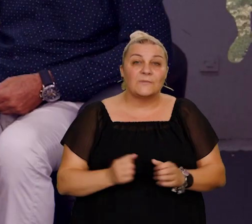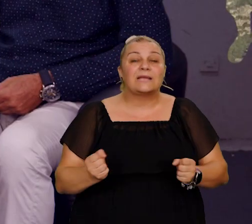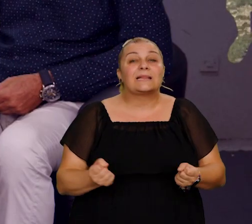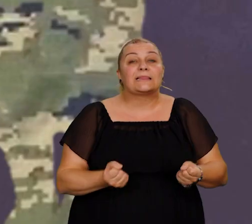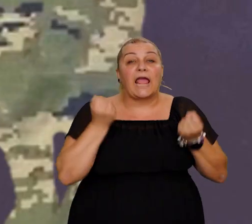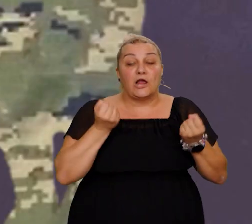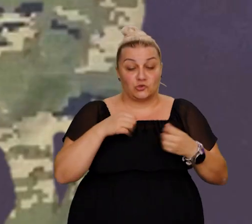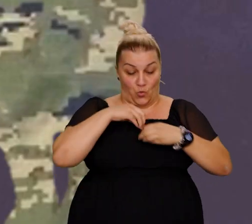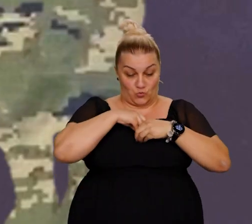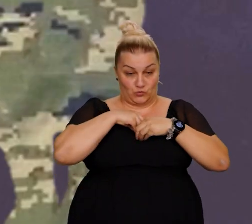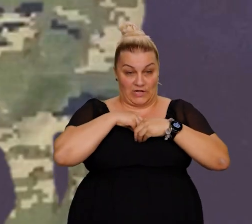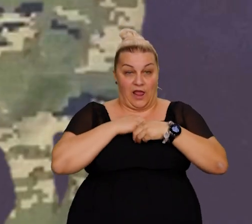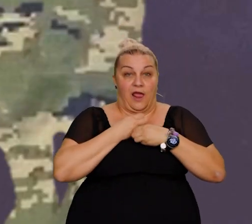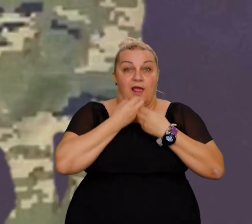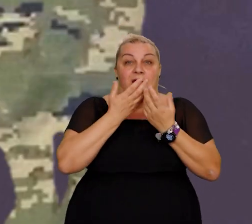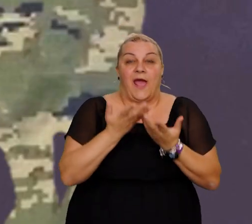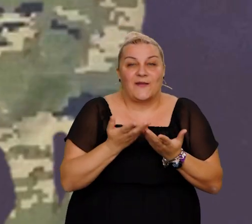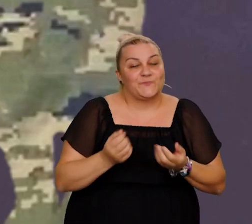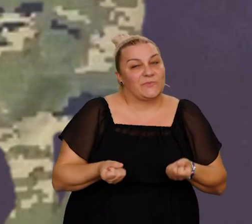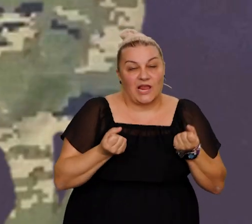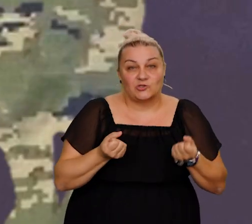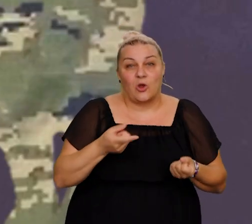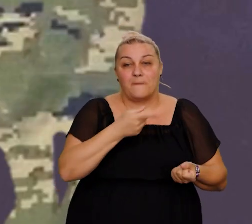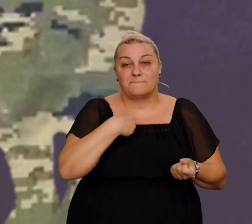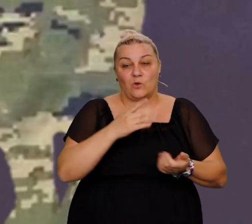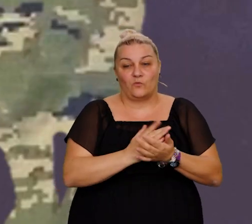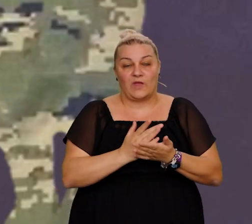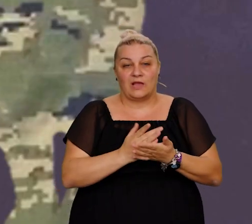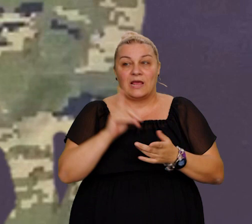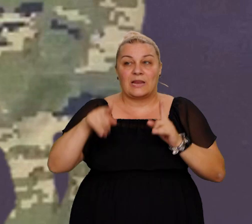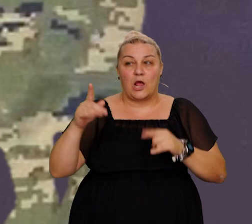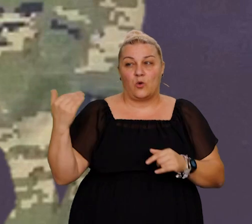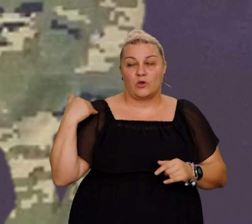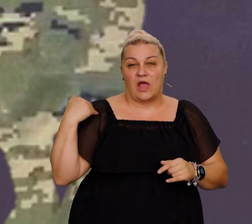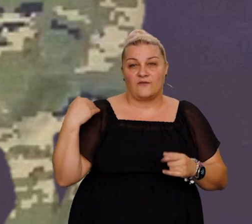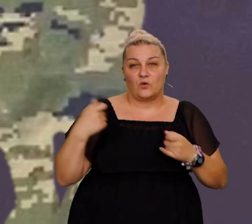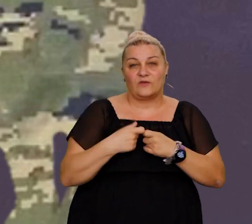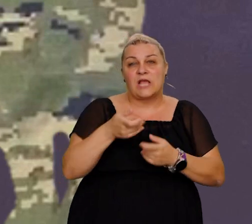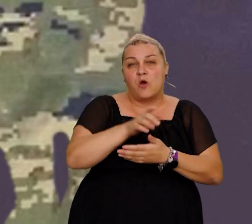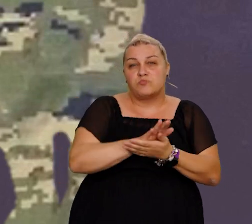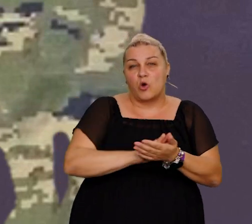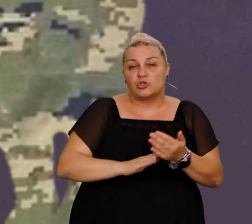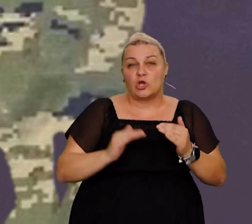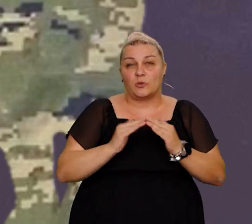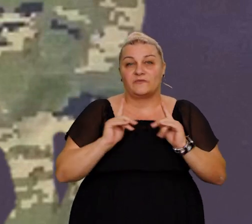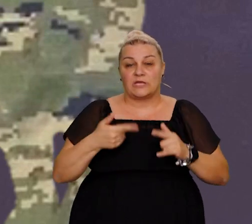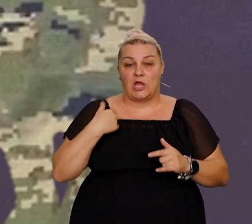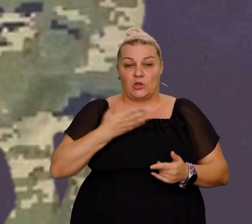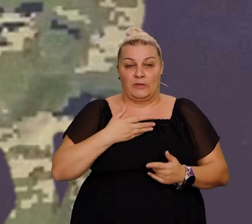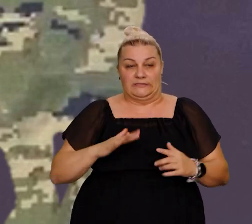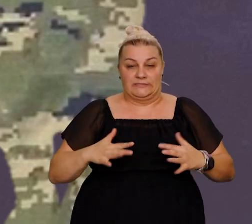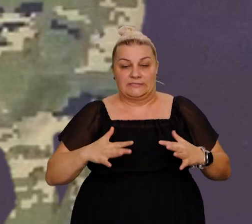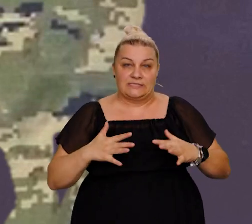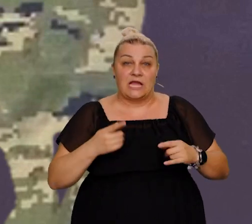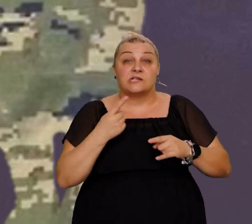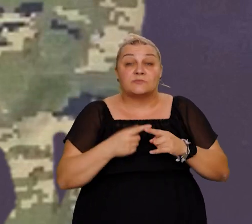unutarnje stanje iznijeti prema vanka. Mi obično se uznemirimo na spomeni, pogotovo početka Domovinskog rata. Zašto? Jer smo